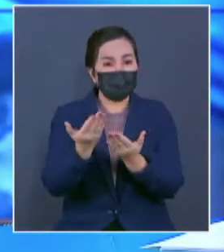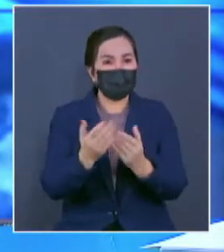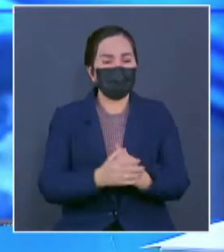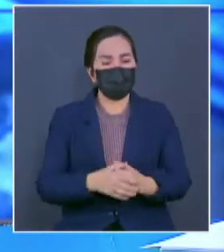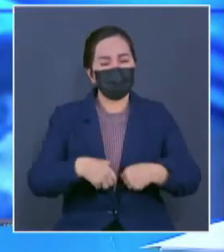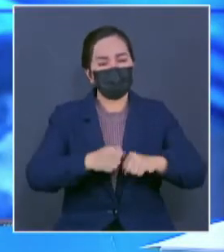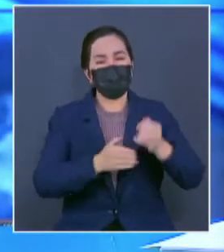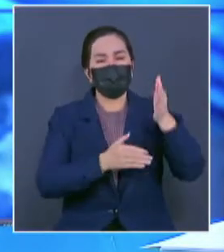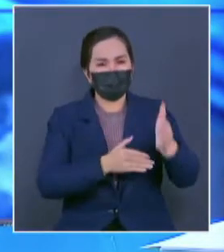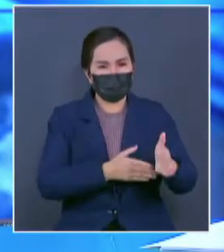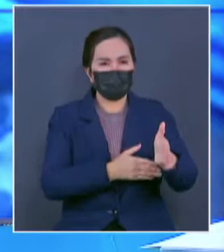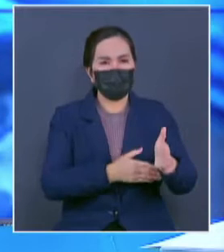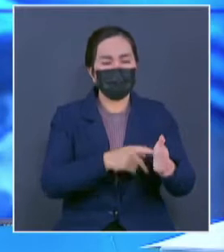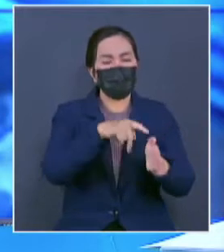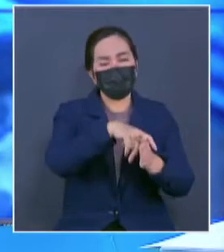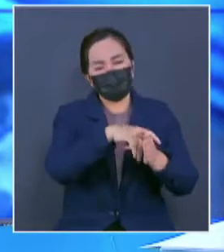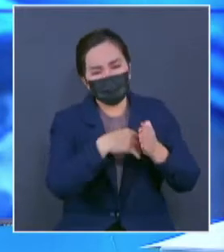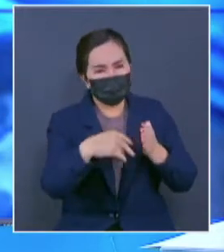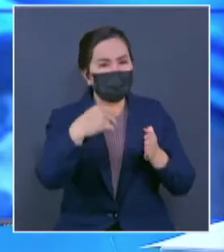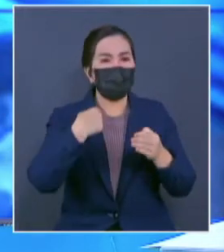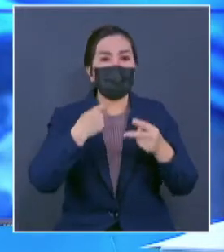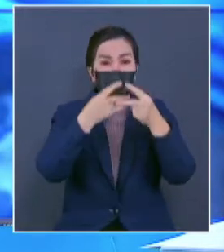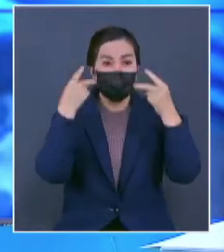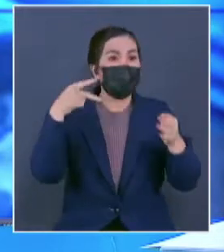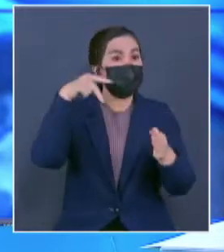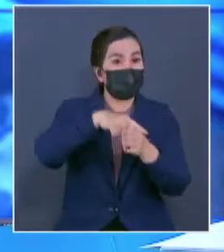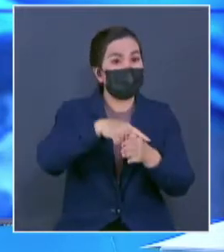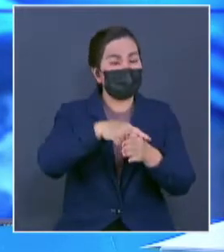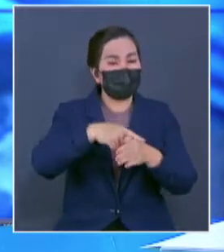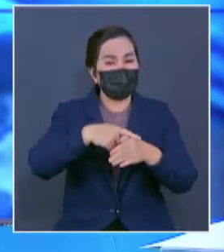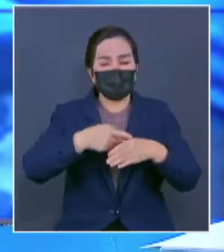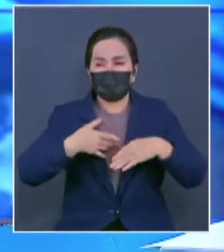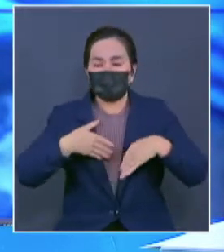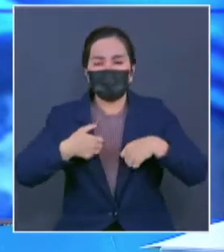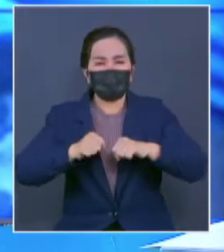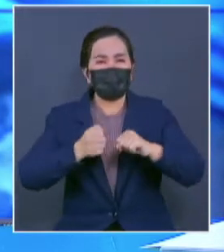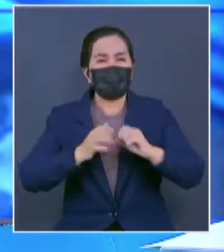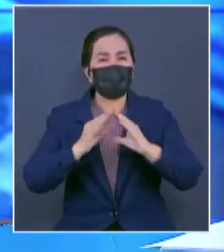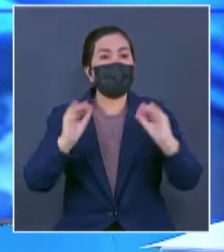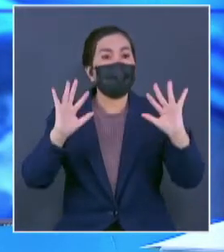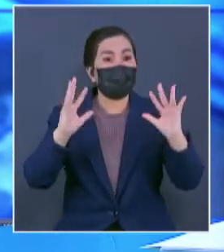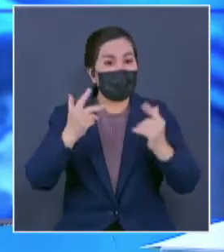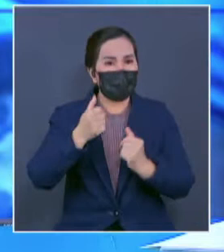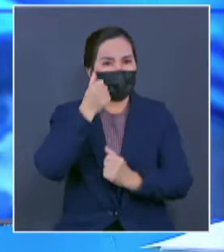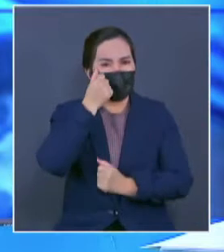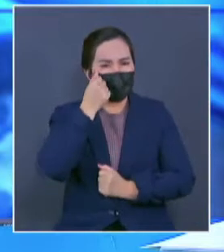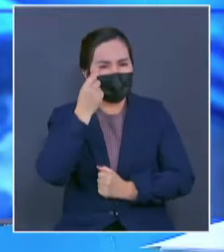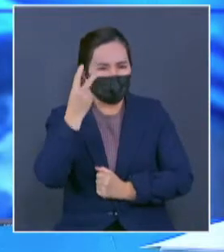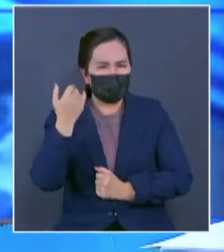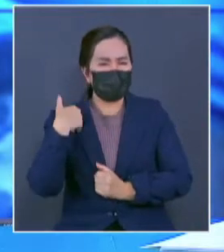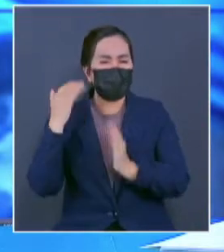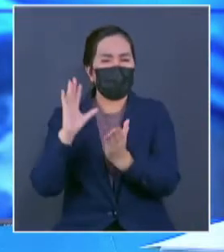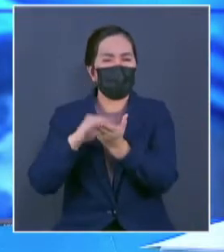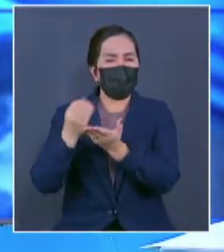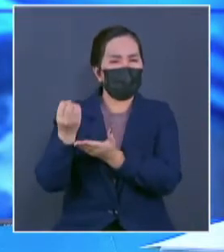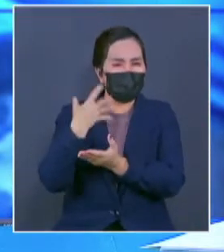ที่เธอจอดรถมอเตอร์ไซค์ค่ะก็มีคนร้ายเข้ามาขี่รถของเธอแล้วก็หายไปเลยหายไปหลายวันนะคะกระทั่งมีคนแจ้งเบาะแสเข้ามา